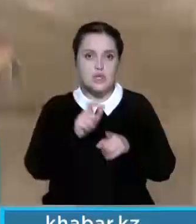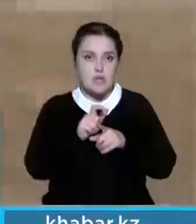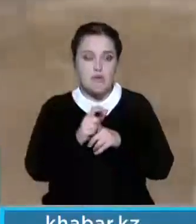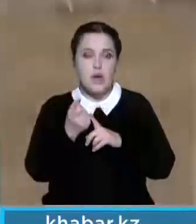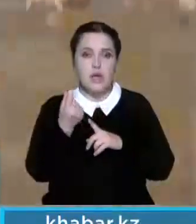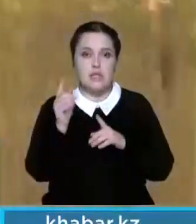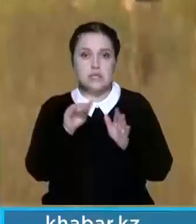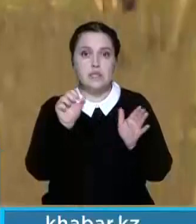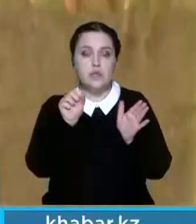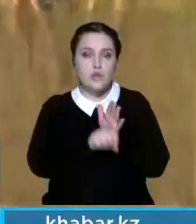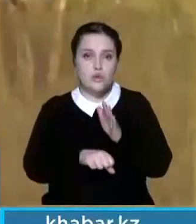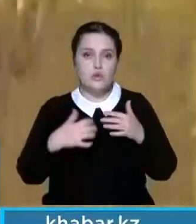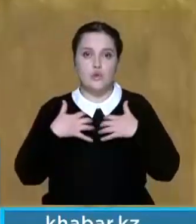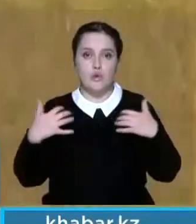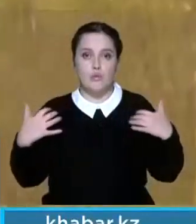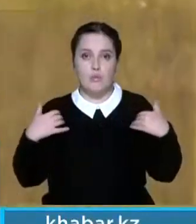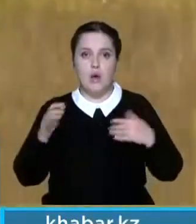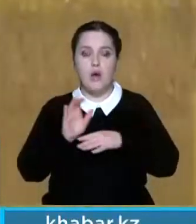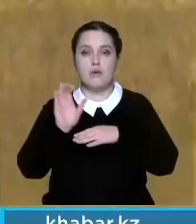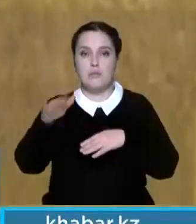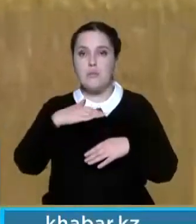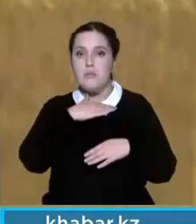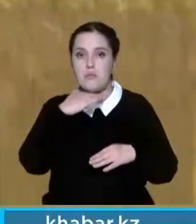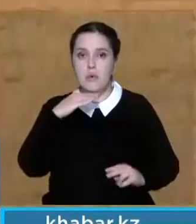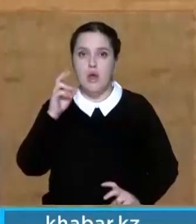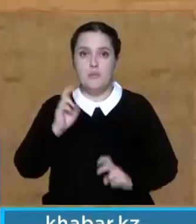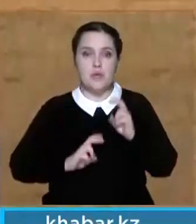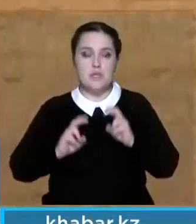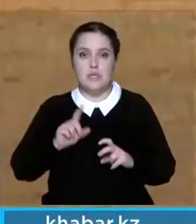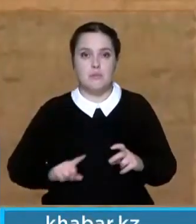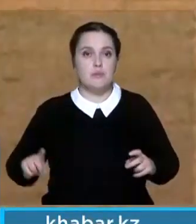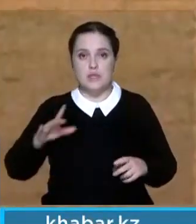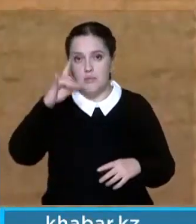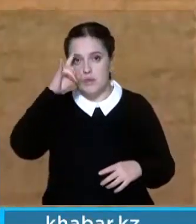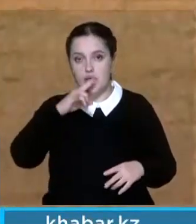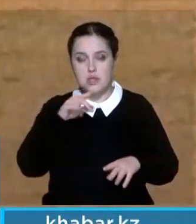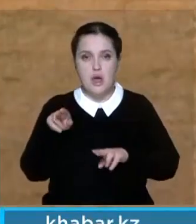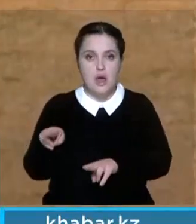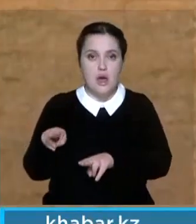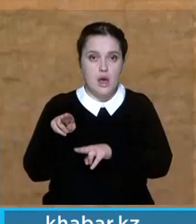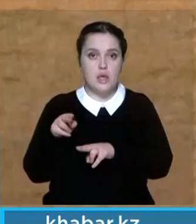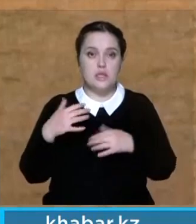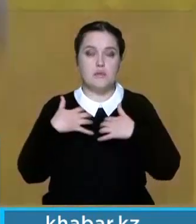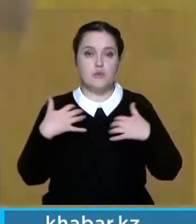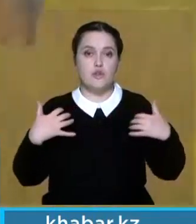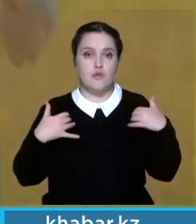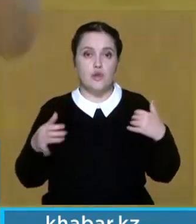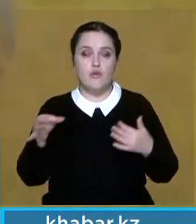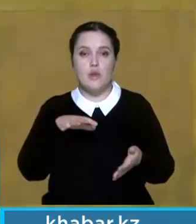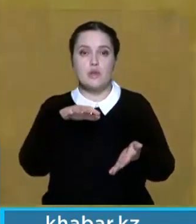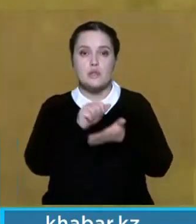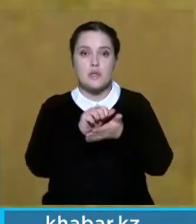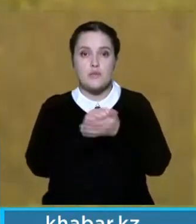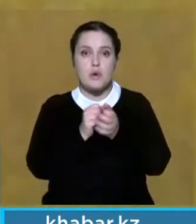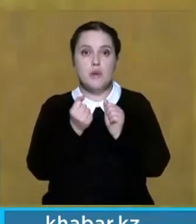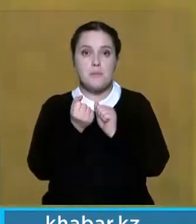По его словам, более 11 тысяч убитых животных отправили на мясокомбинаты в Западном Казахстане. Отстрелом диких животных